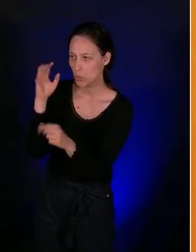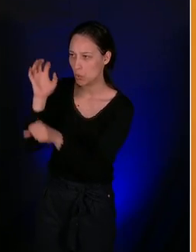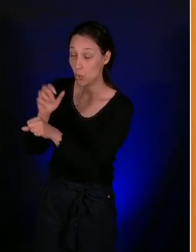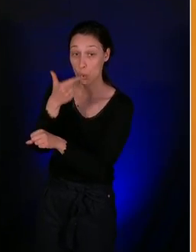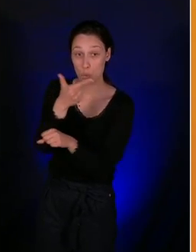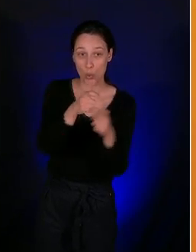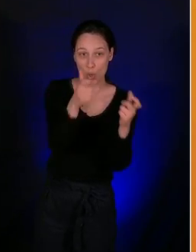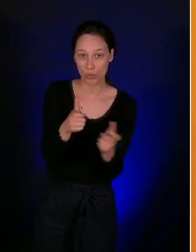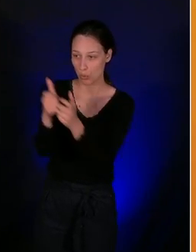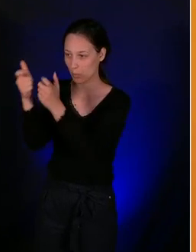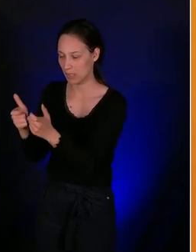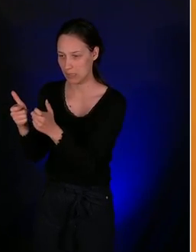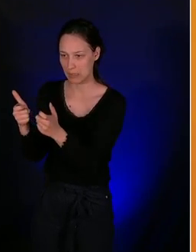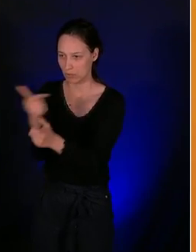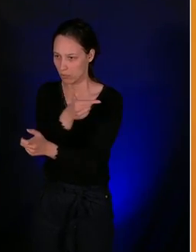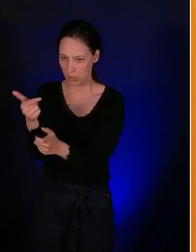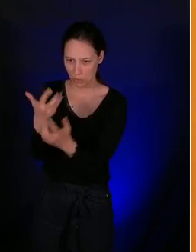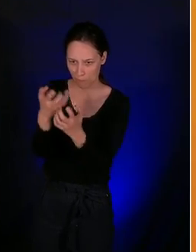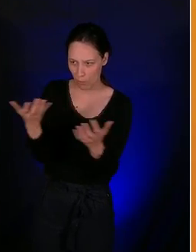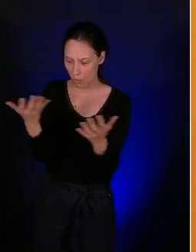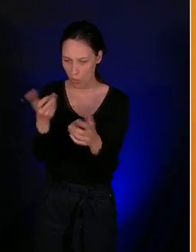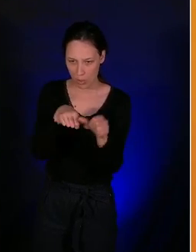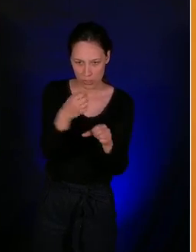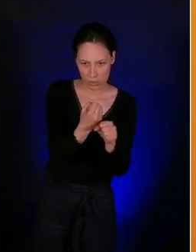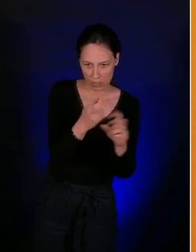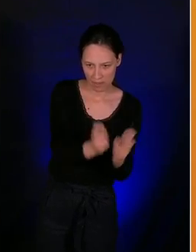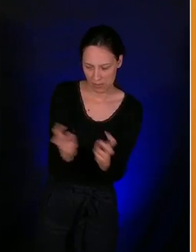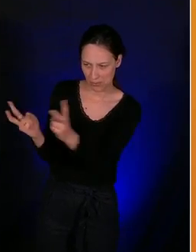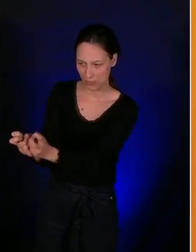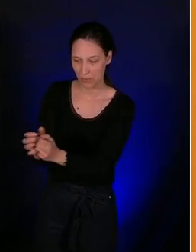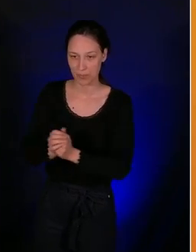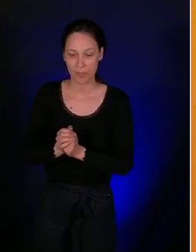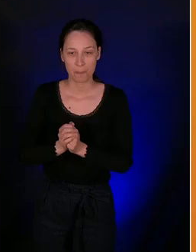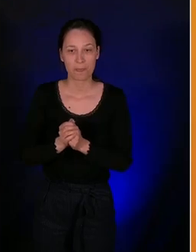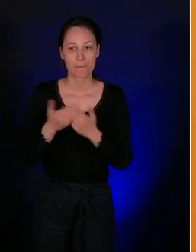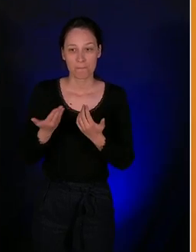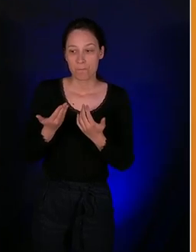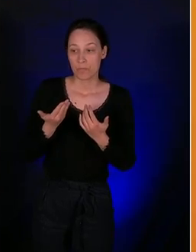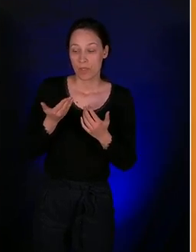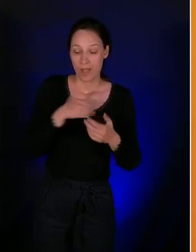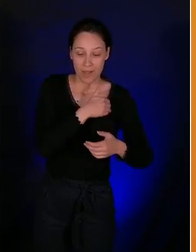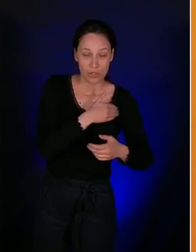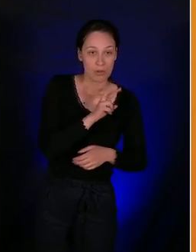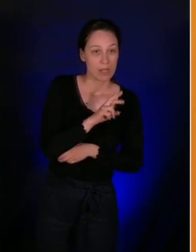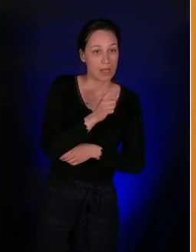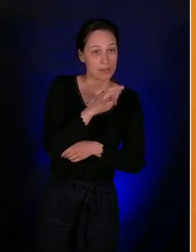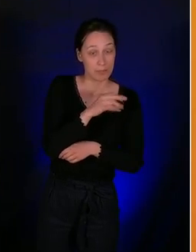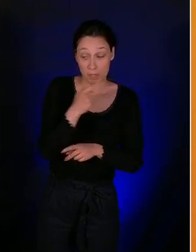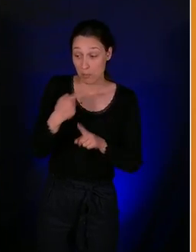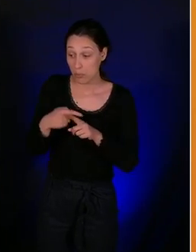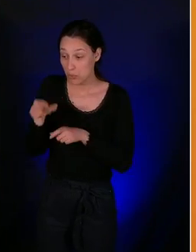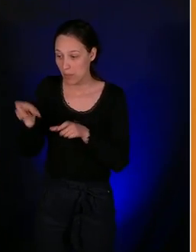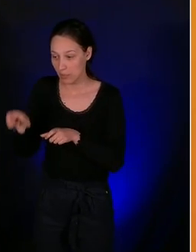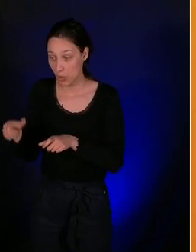cette loi se charge d'organiser. Le véritable sens du service public, partagé entre les agents RATP et les usagers, appelle